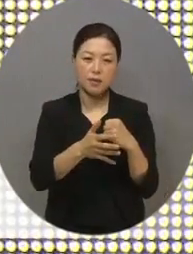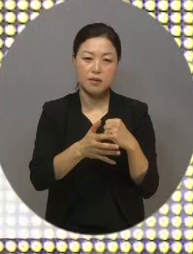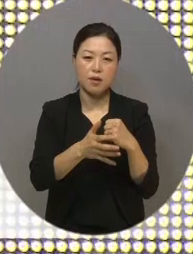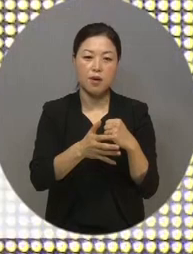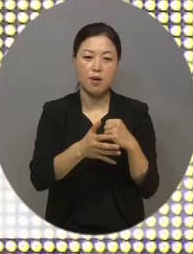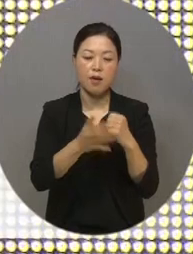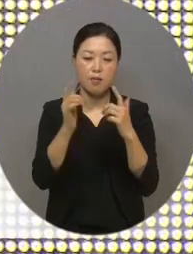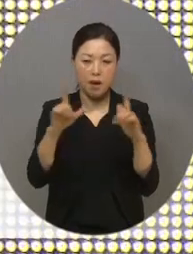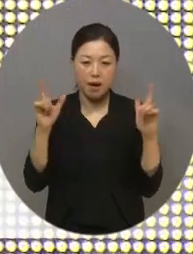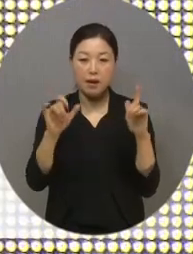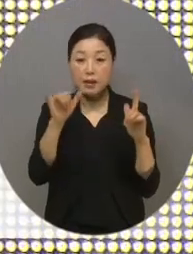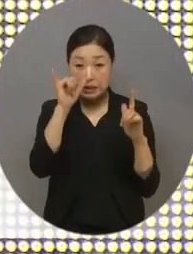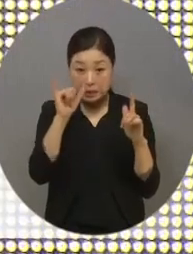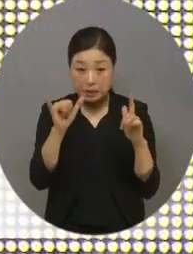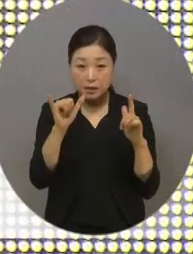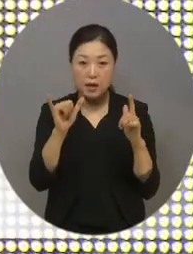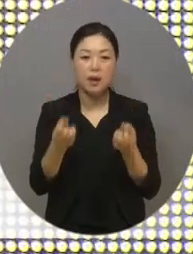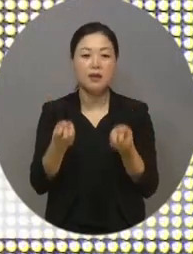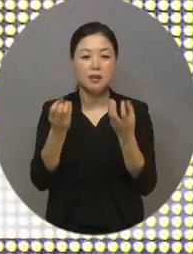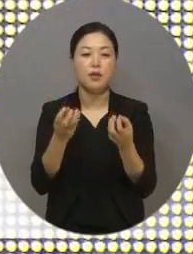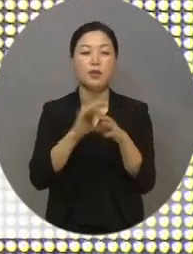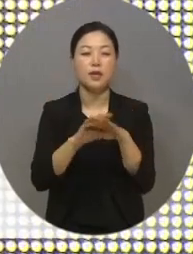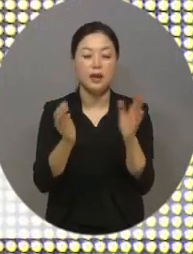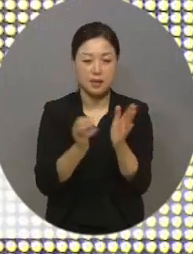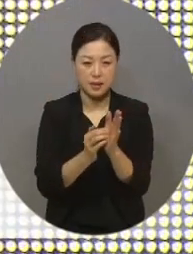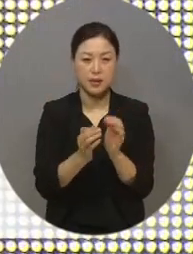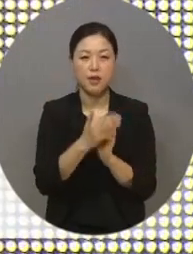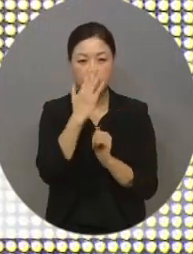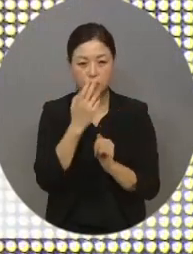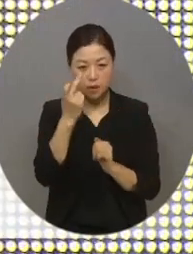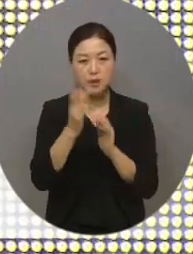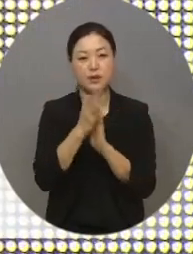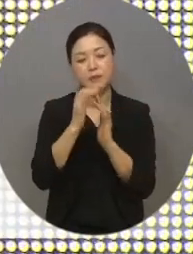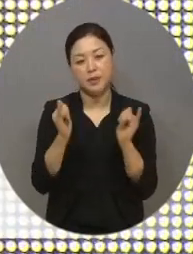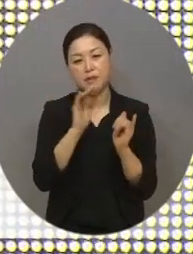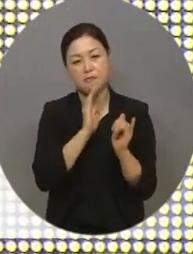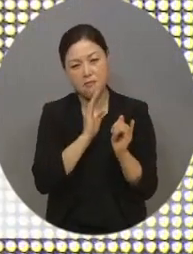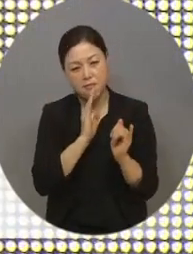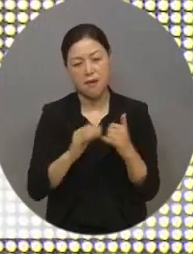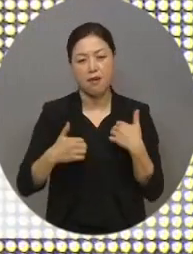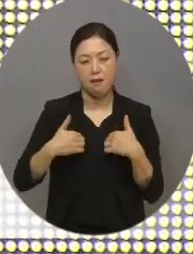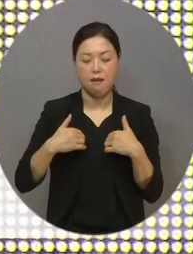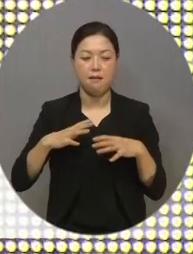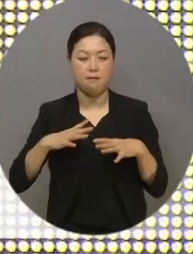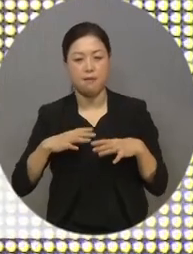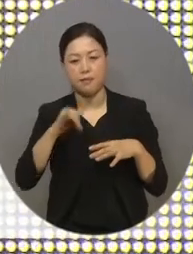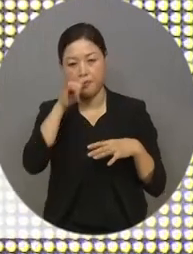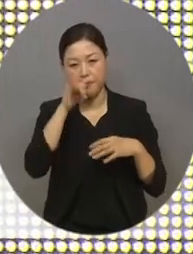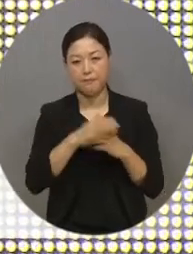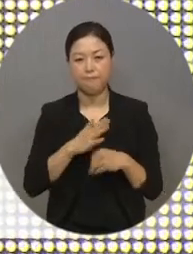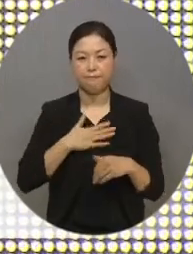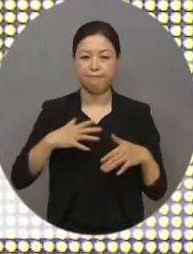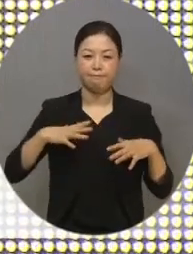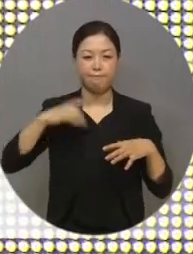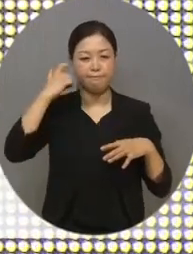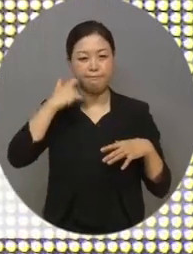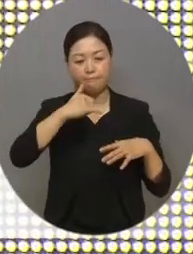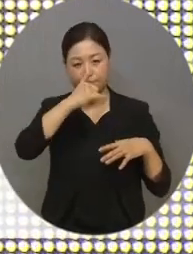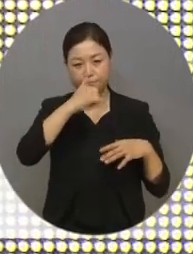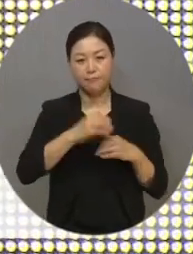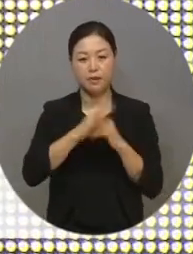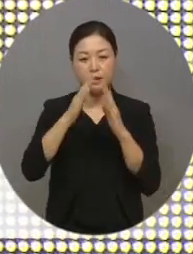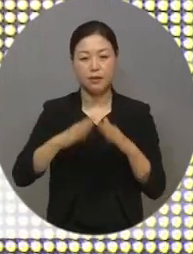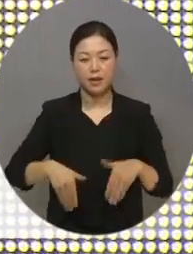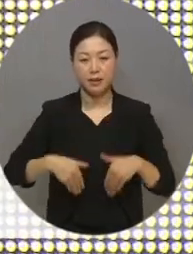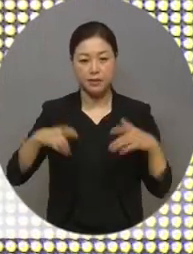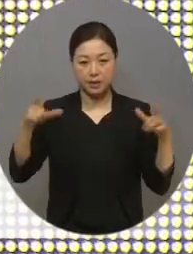거듭 태어난 것을 우리 순천 시민은 얼마나 자랑스럽겠습니까? 저도 자랑스럽고